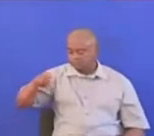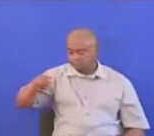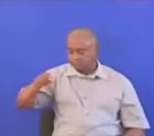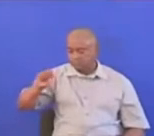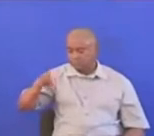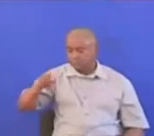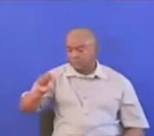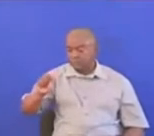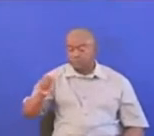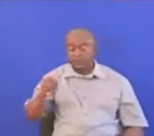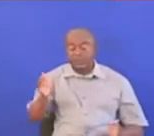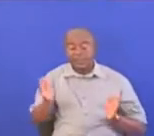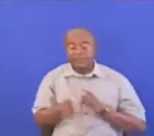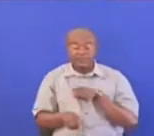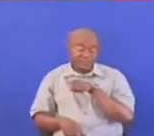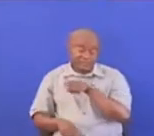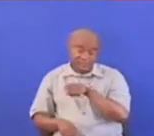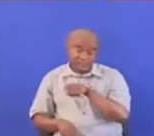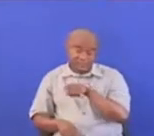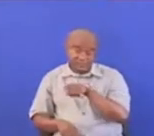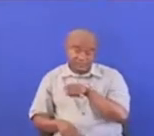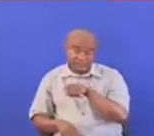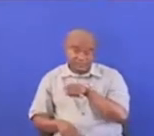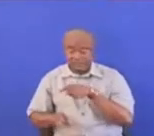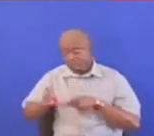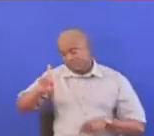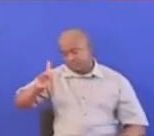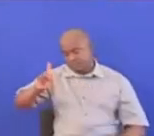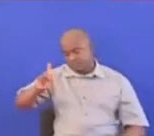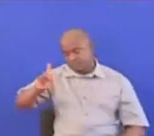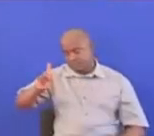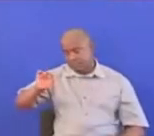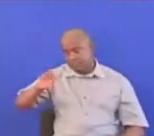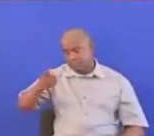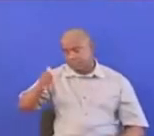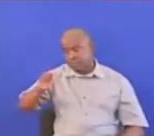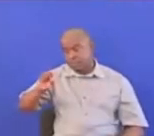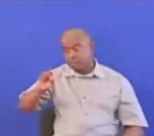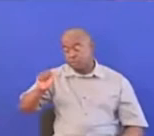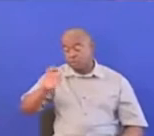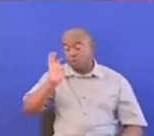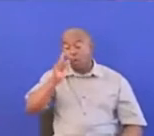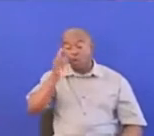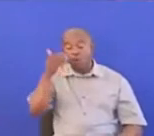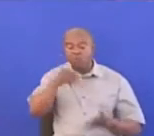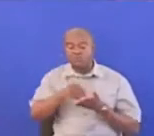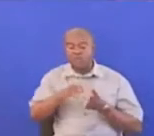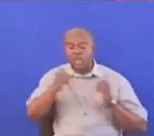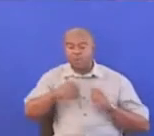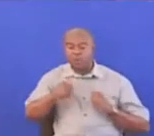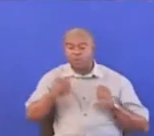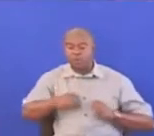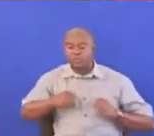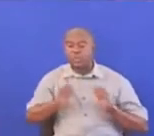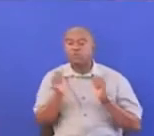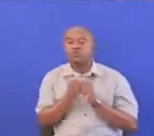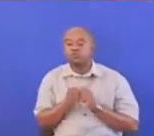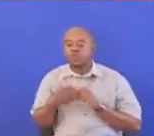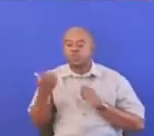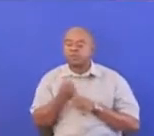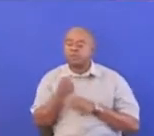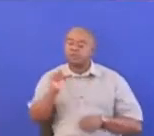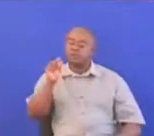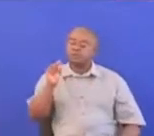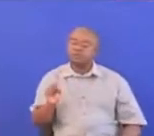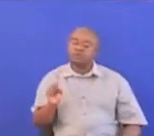hifadhi ya Kigosi, Mheshimiwa Spika, mwaka huu wamekwenda watalii 10 tu, Kwa hiyo mapato ni madogo na uendeshaji